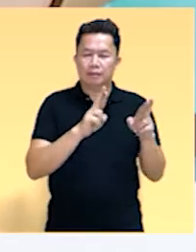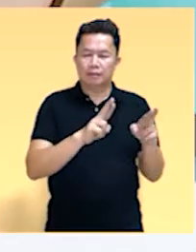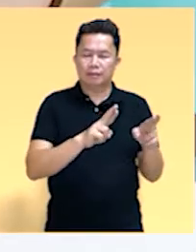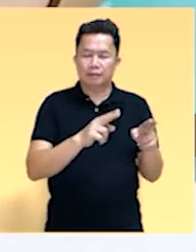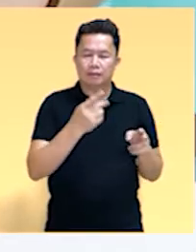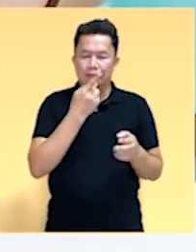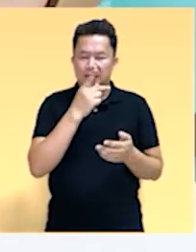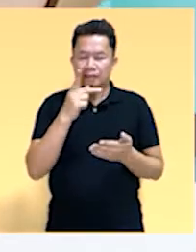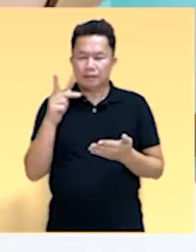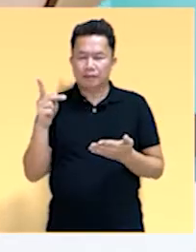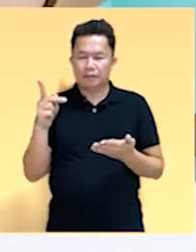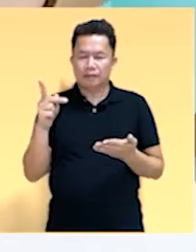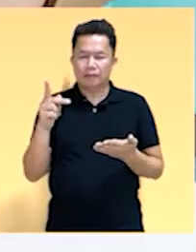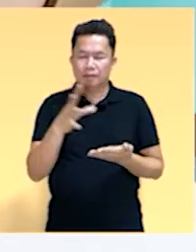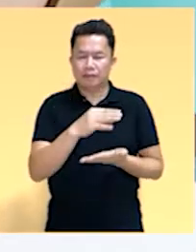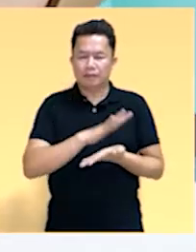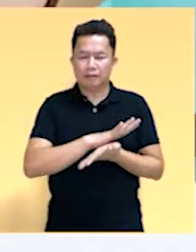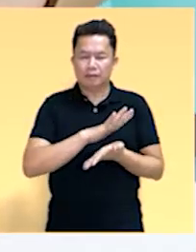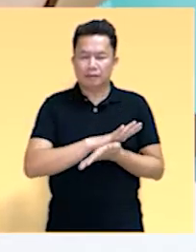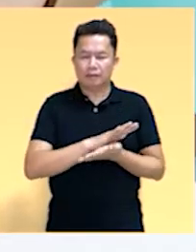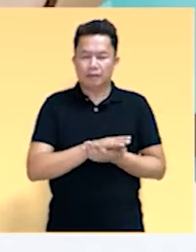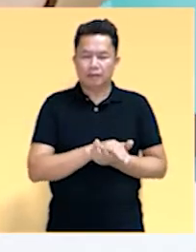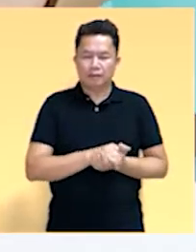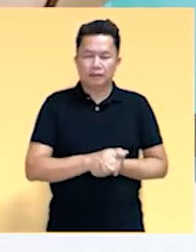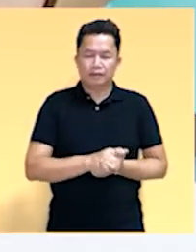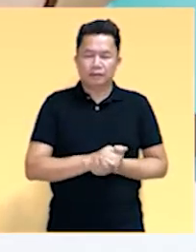Ihanda ang lapis at papel.